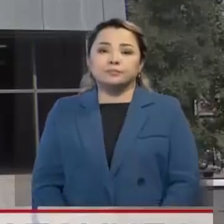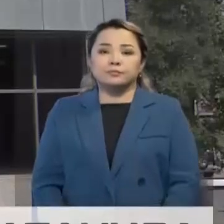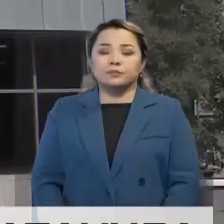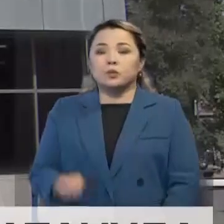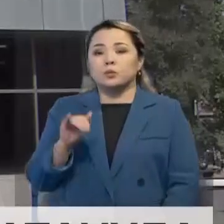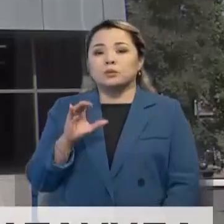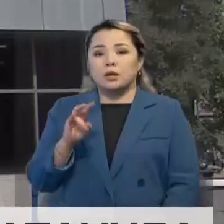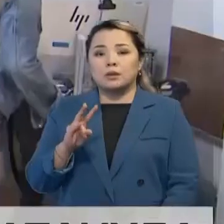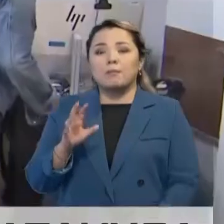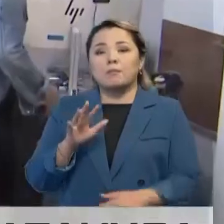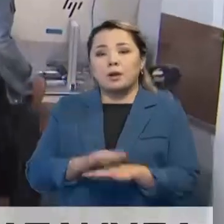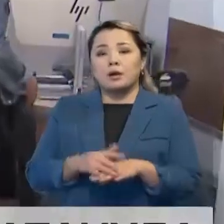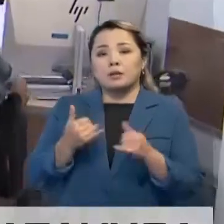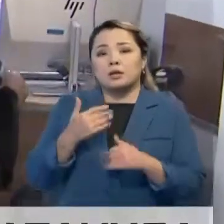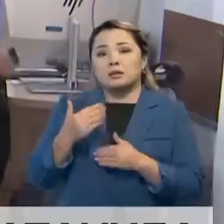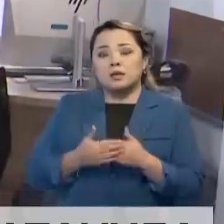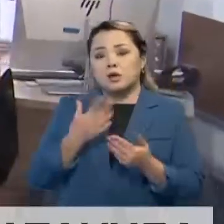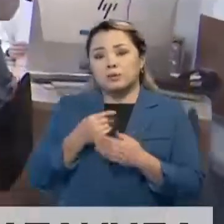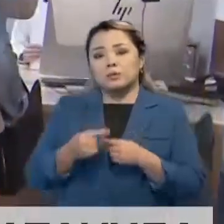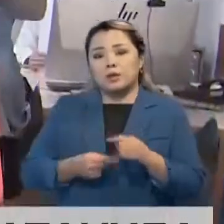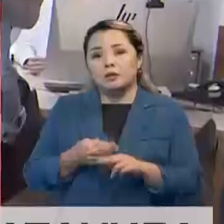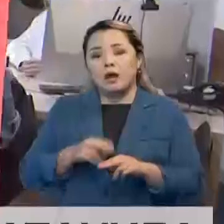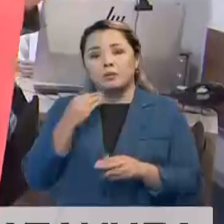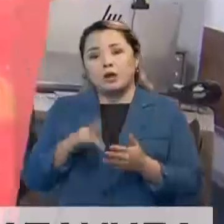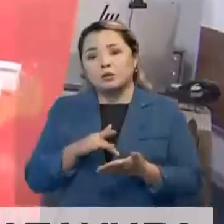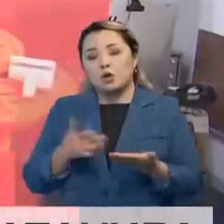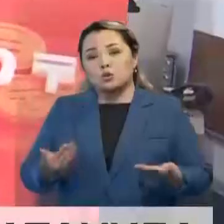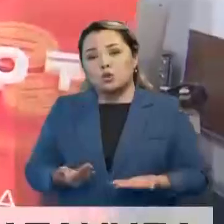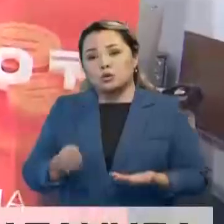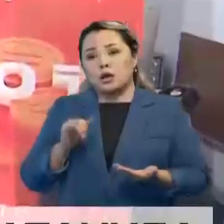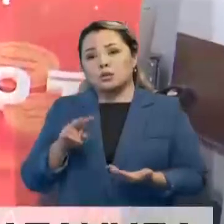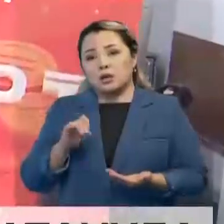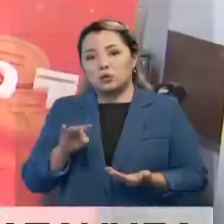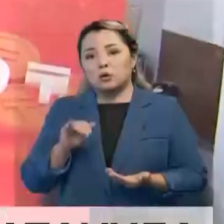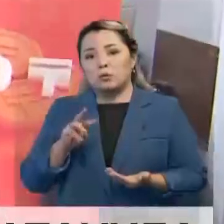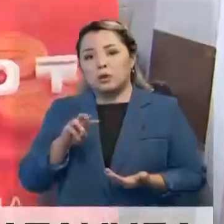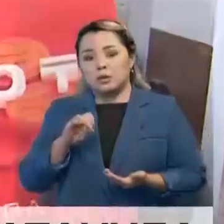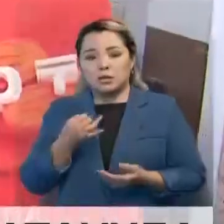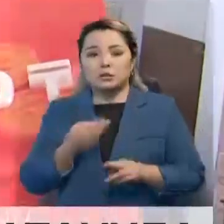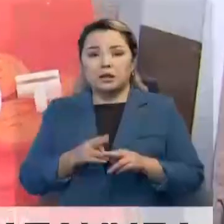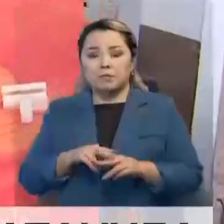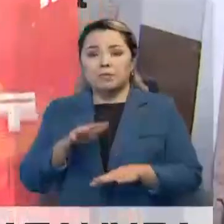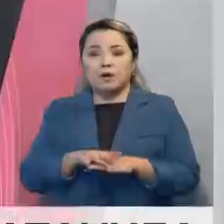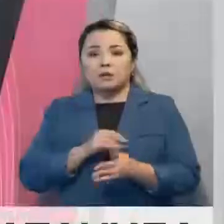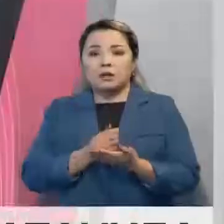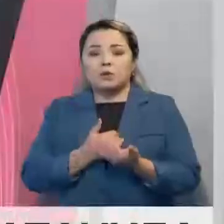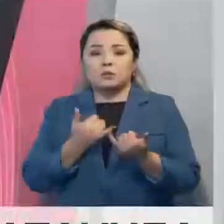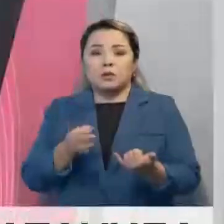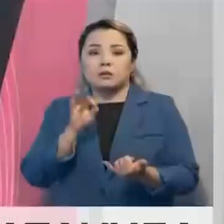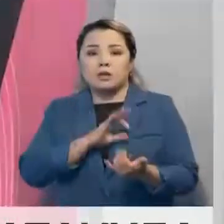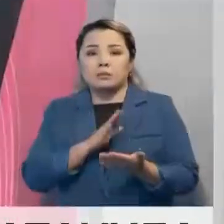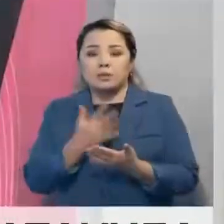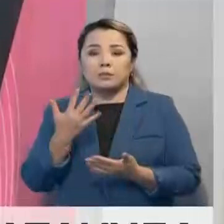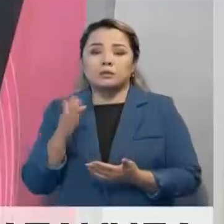Бүгінде Жусан банктің жеңілдіктері мен науқандар маусымы қыза түсті. Алматы қаласының тұрғыны Данияр Жұматай бір жылдан бері банктің қызметін пайдаланып келеді. 5